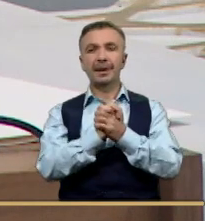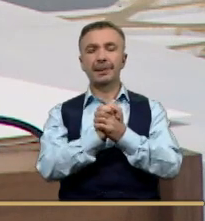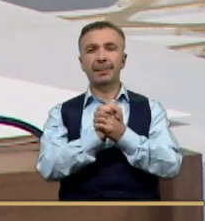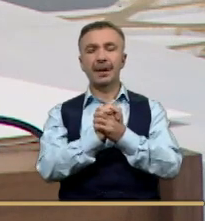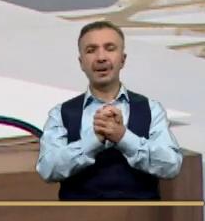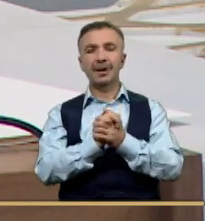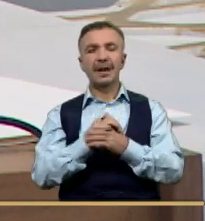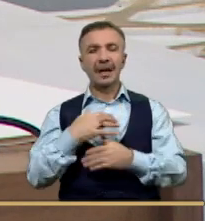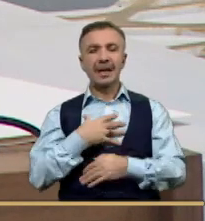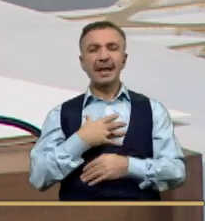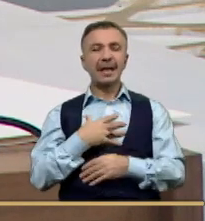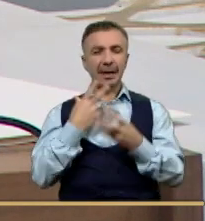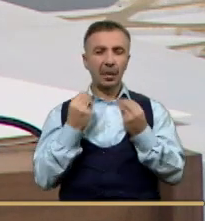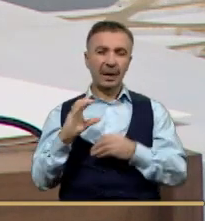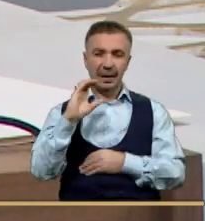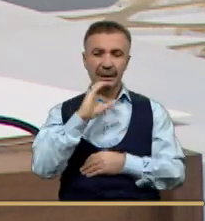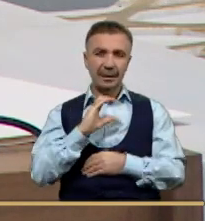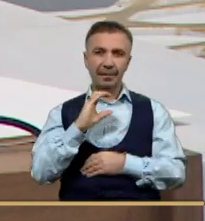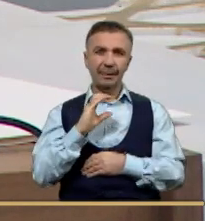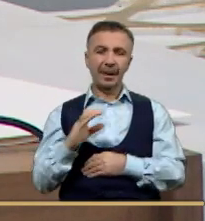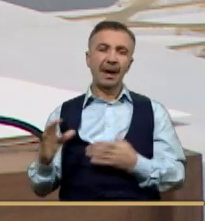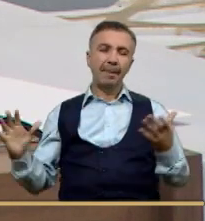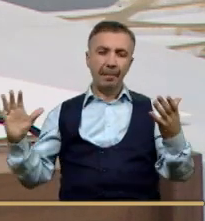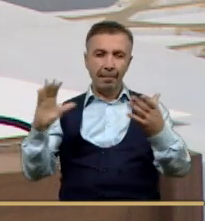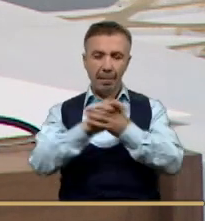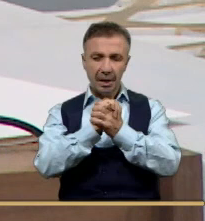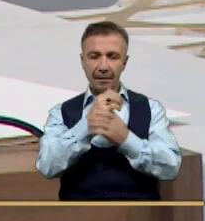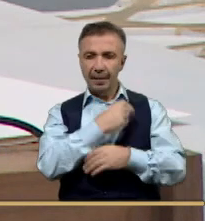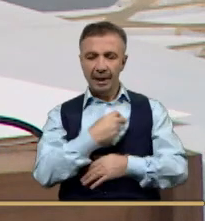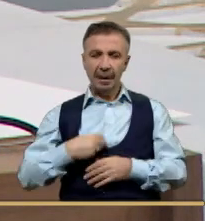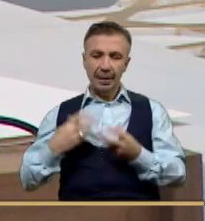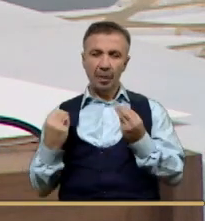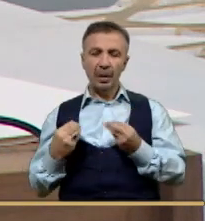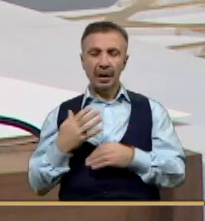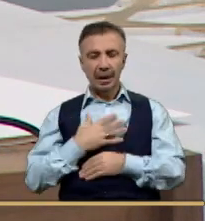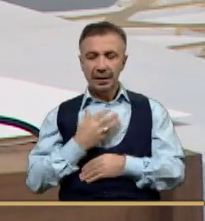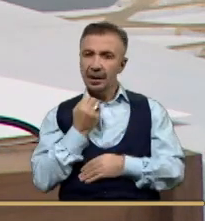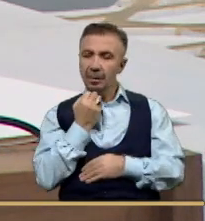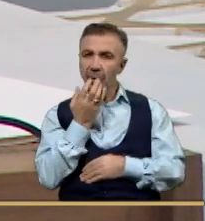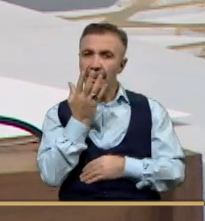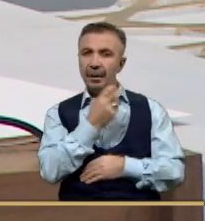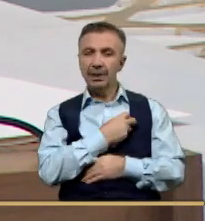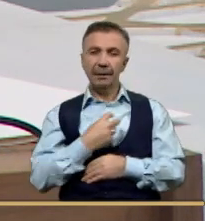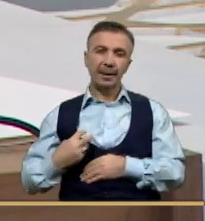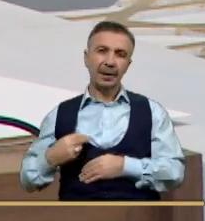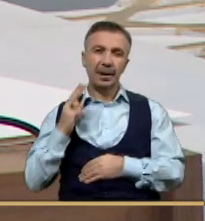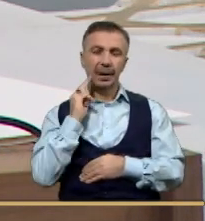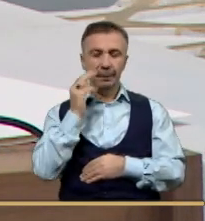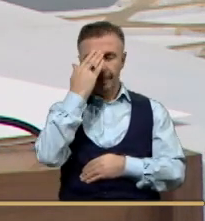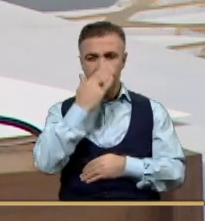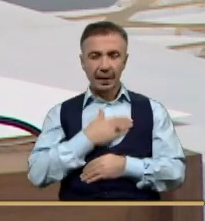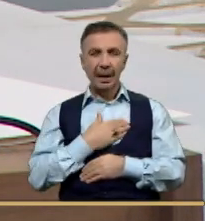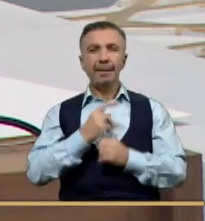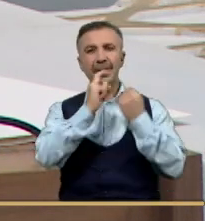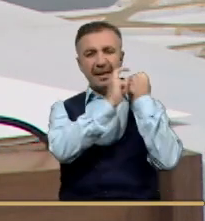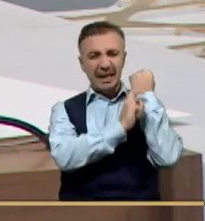barış dini olan İslam ve barışın peygamberi Hazreti Muhammed Aleyhisselam bir terörist